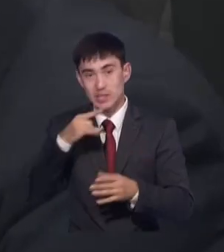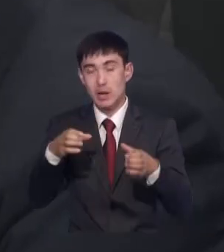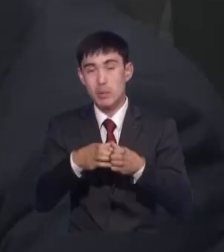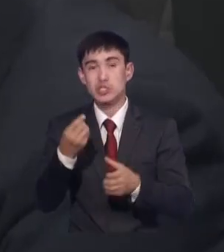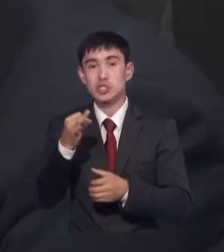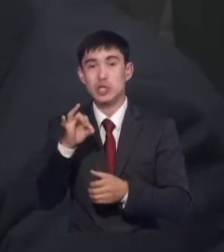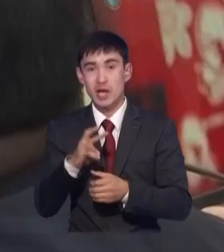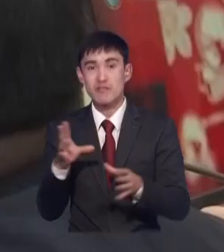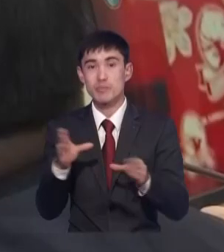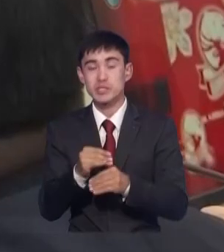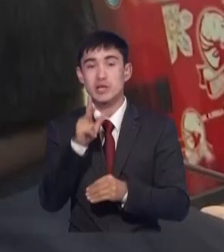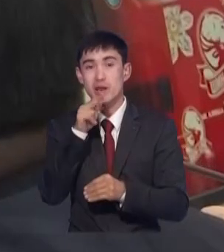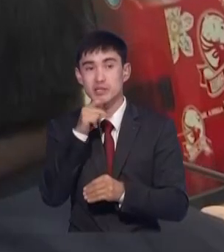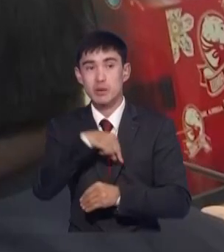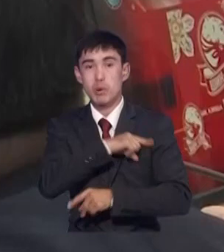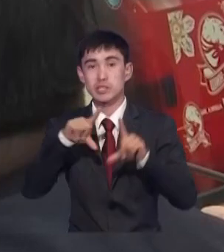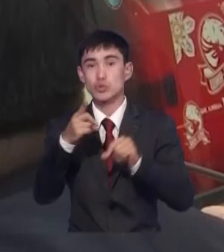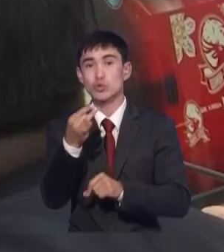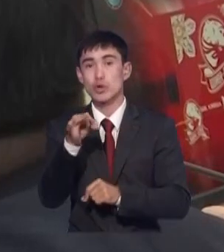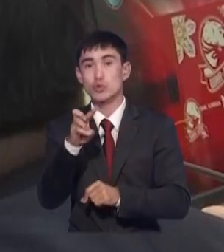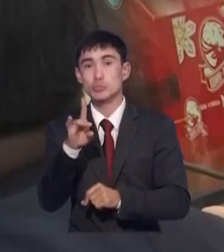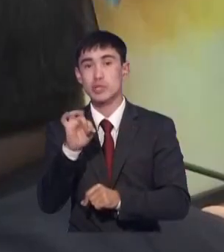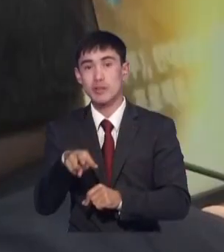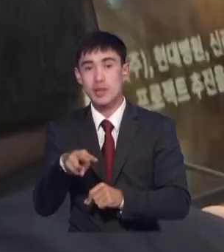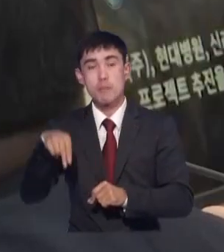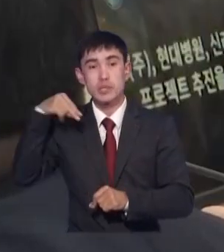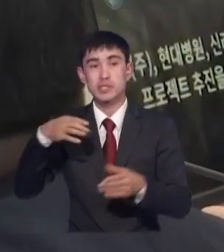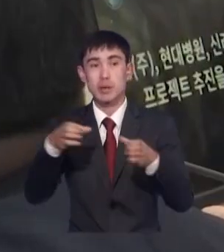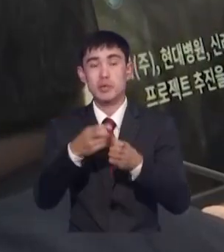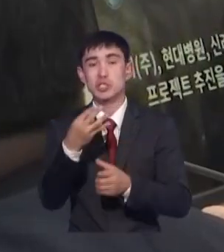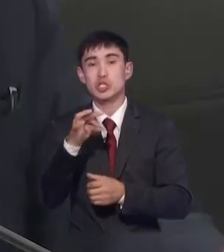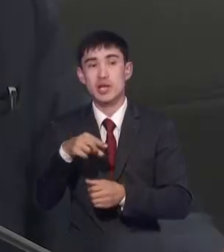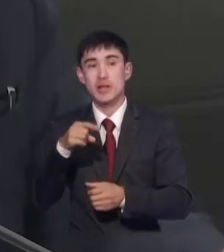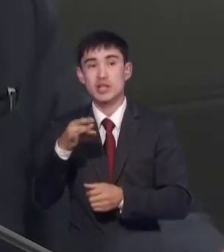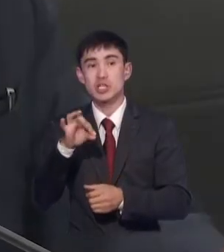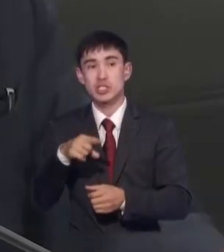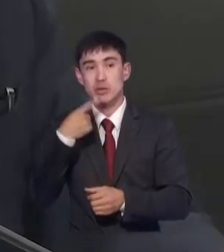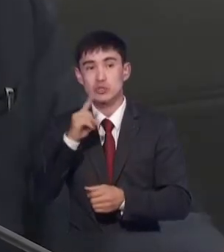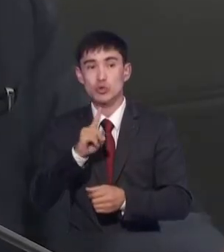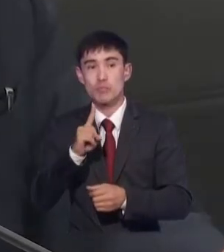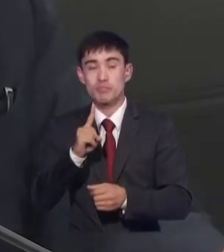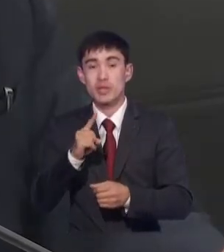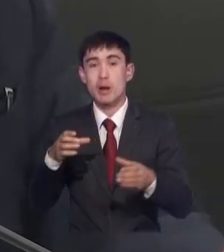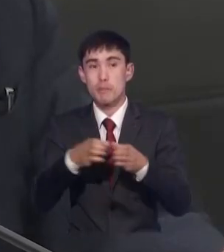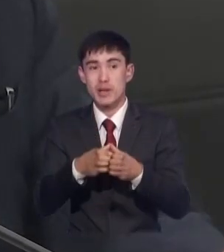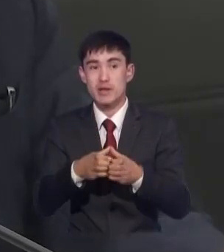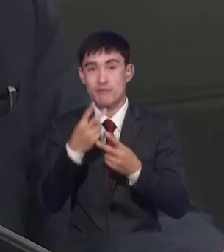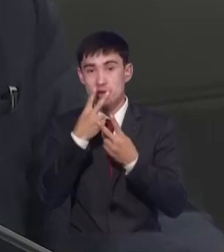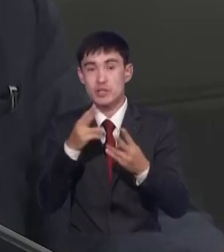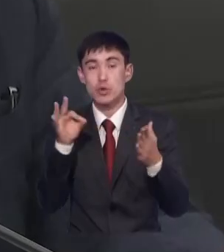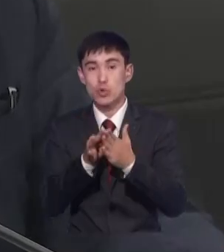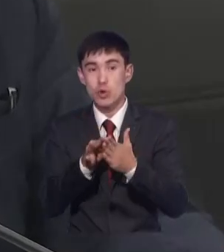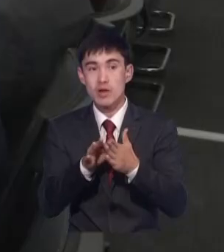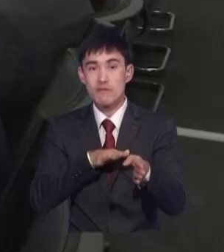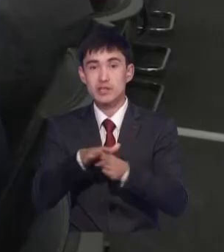компанией «Шинлайн» и южнокорейской больницей «Хёнде Хоспитал». Президент компании «Шинлайн» Андрей Шин подчеркнул, что компания видит свою роль не